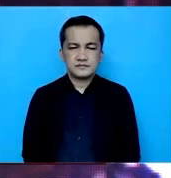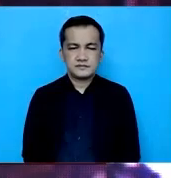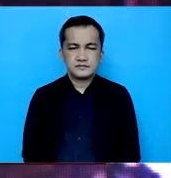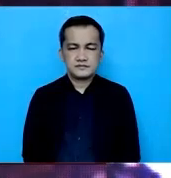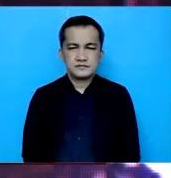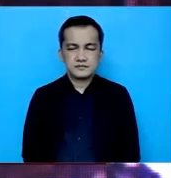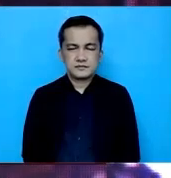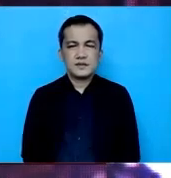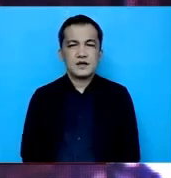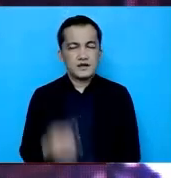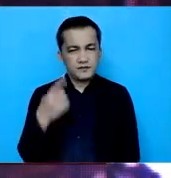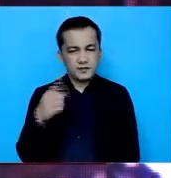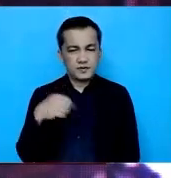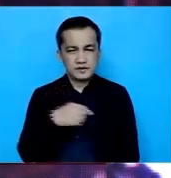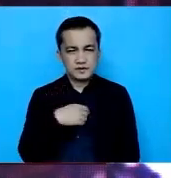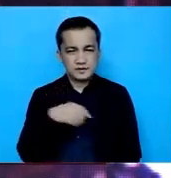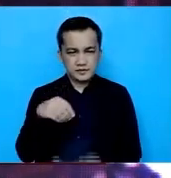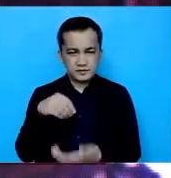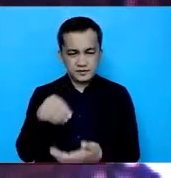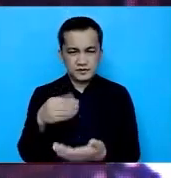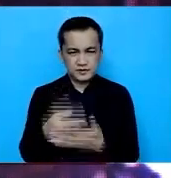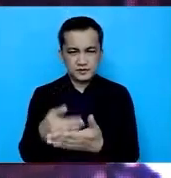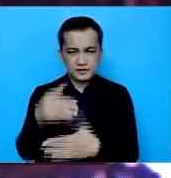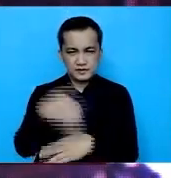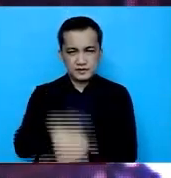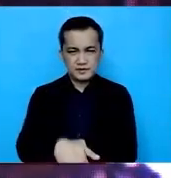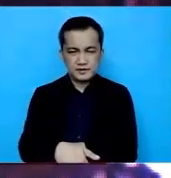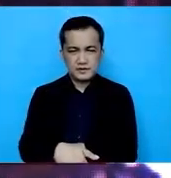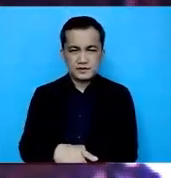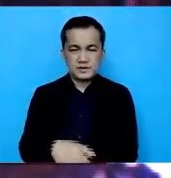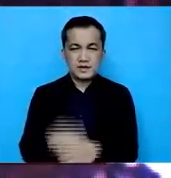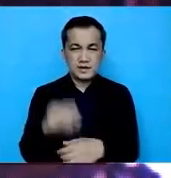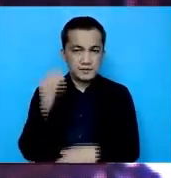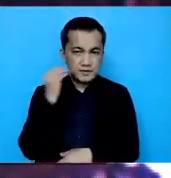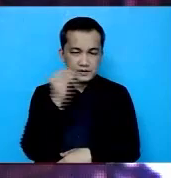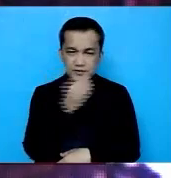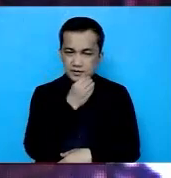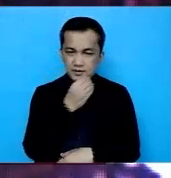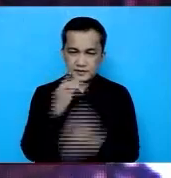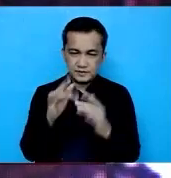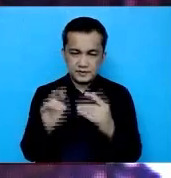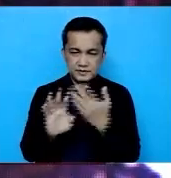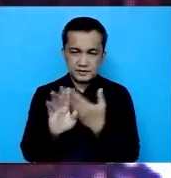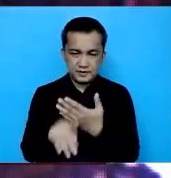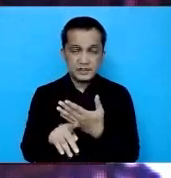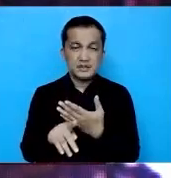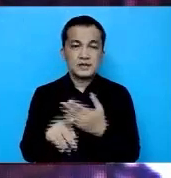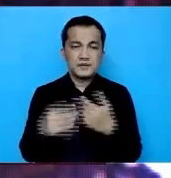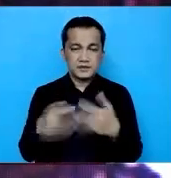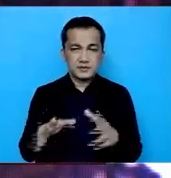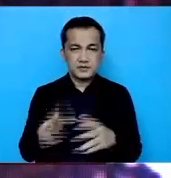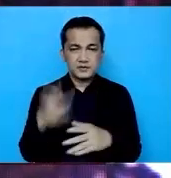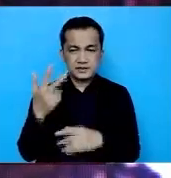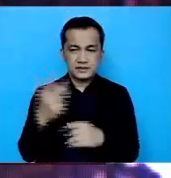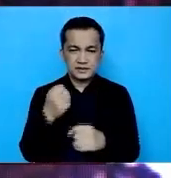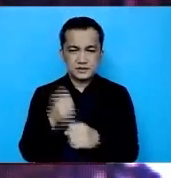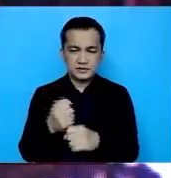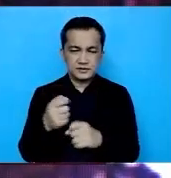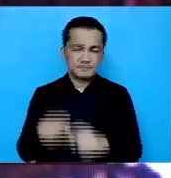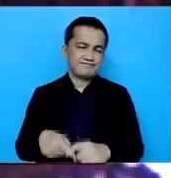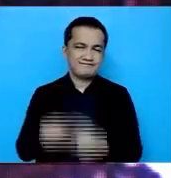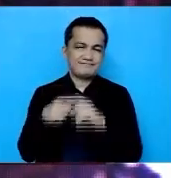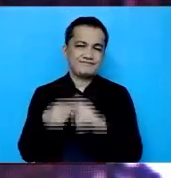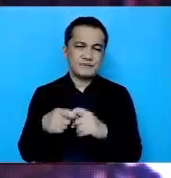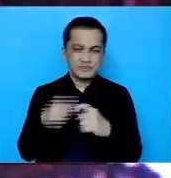Para naman sa ating pabaong pambagood night, Panagbanga Festival is back matapos ang tatlong taong suspensyon dahil